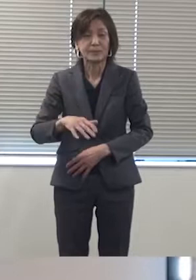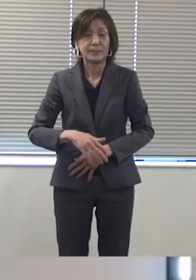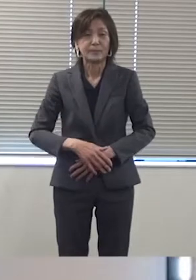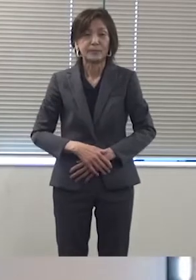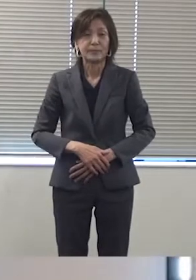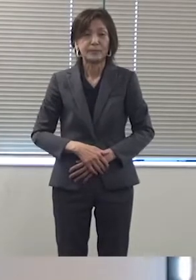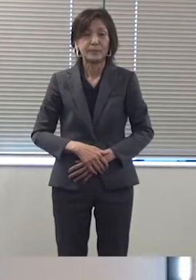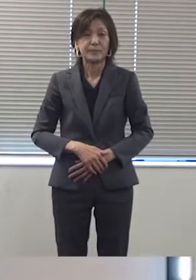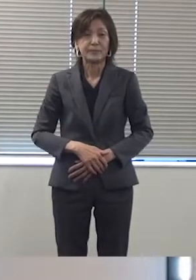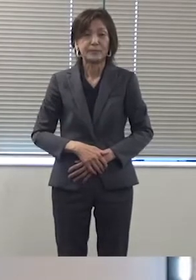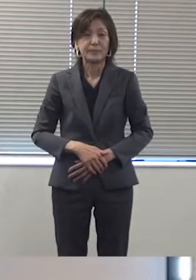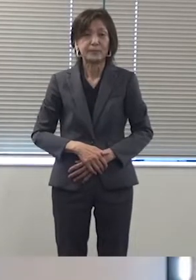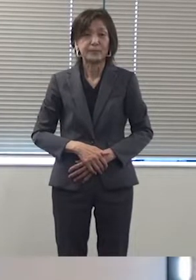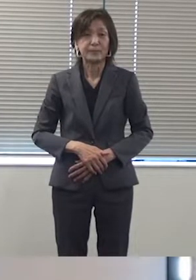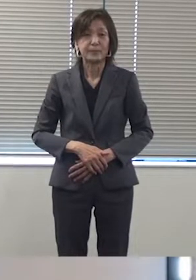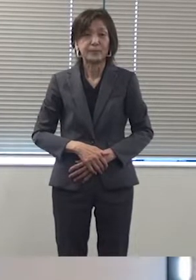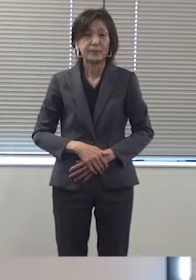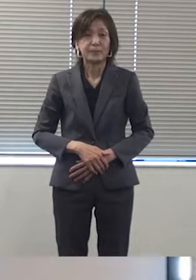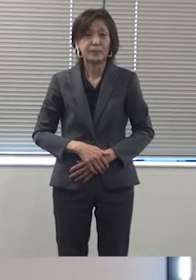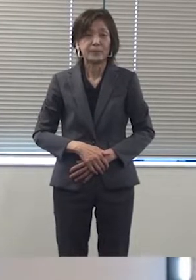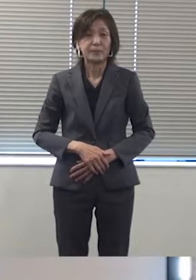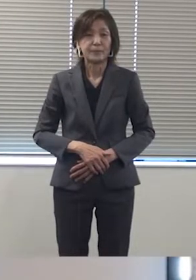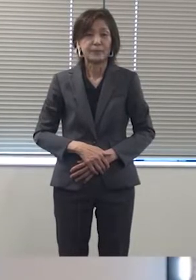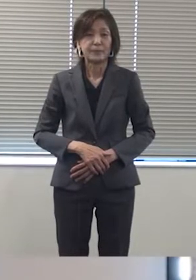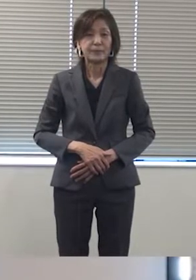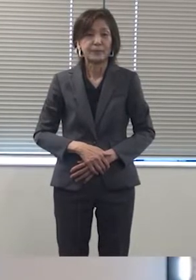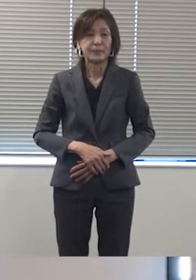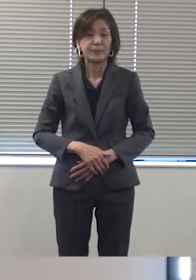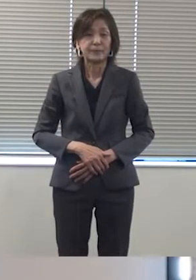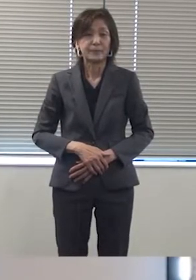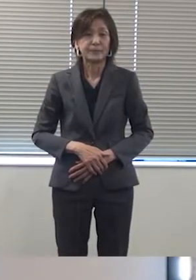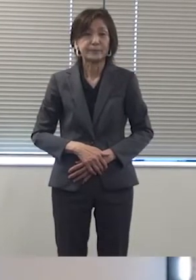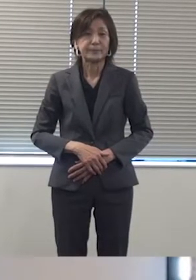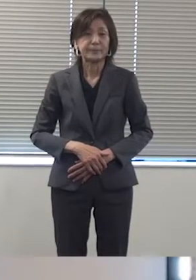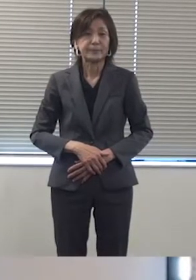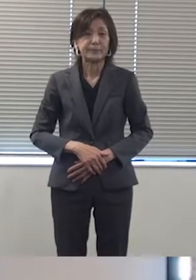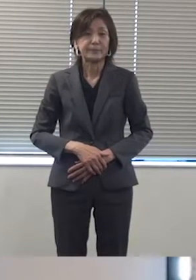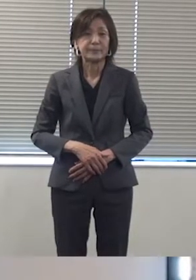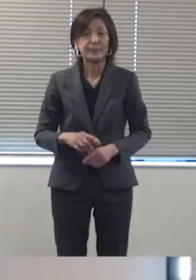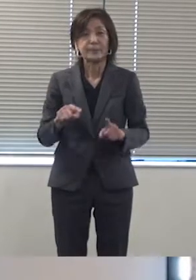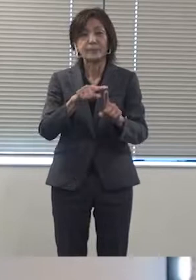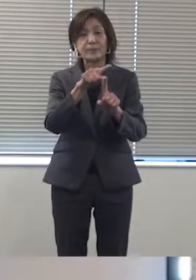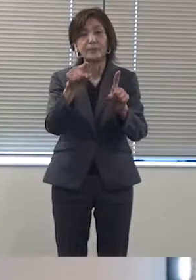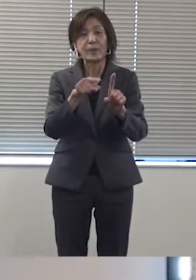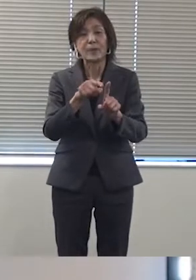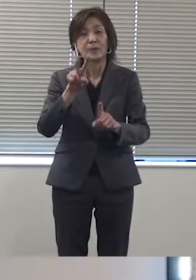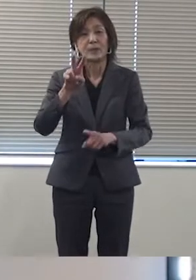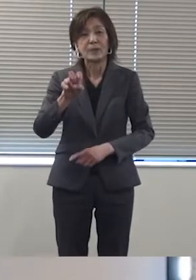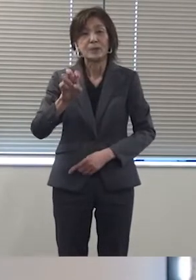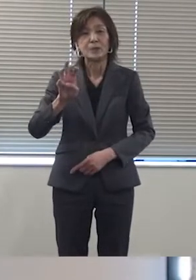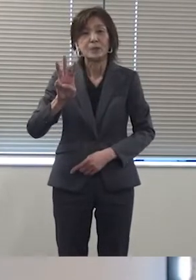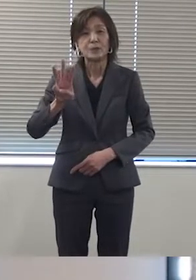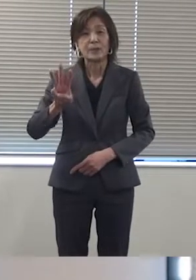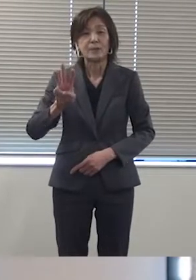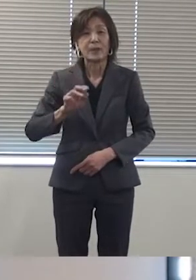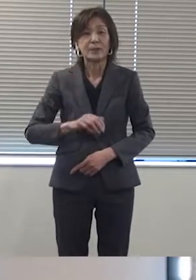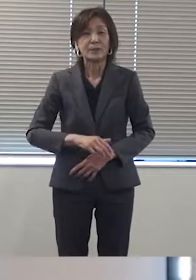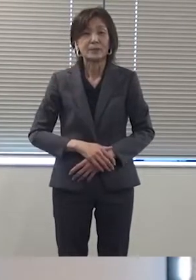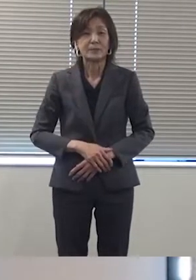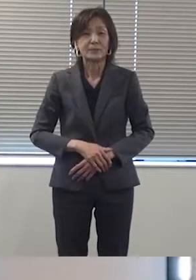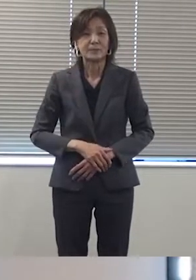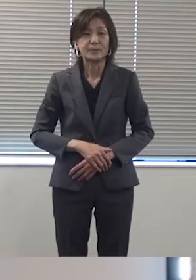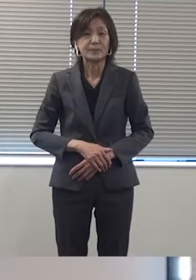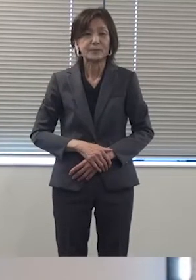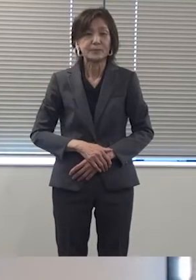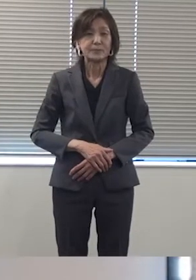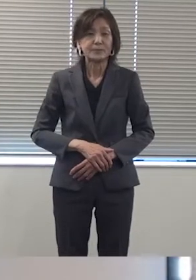それで、ちょっと飛びますが、23ページですが、インターハイのニュースが流れ始めてお